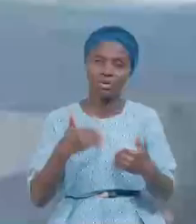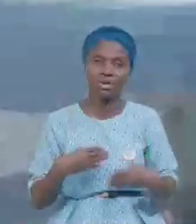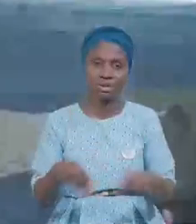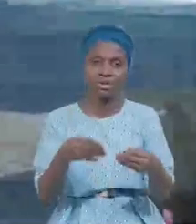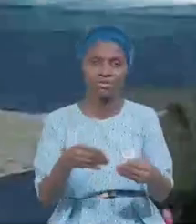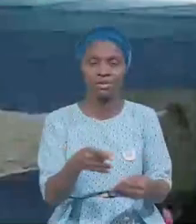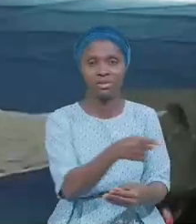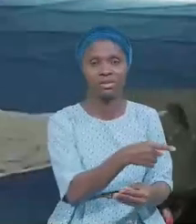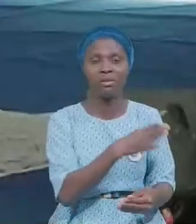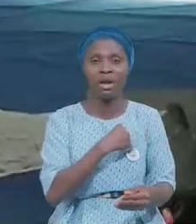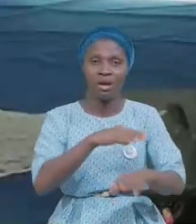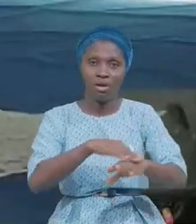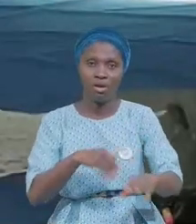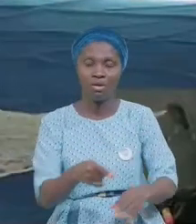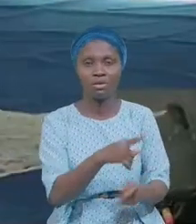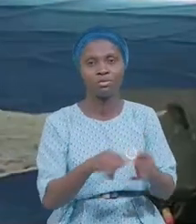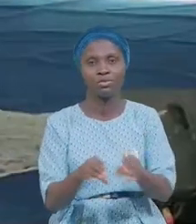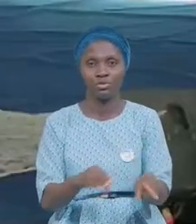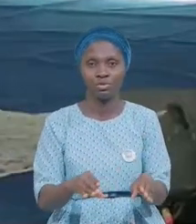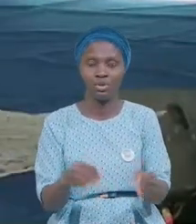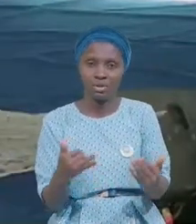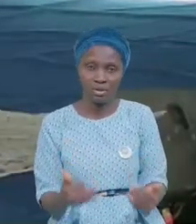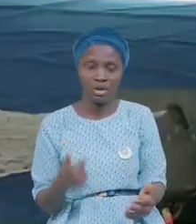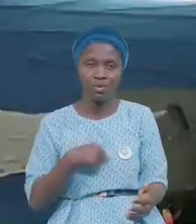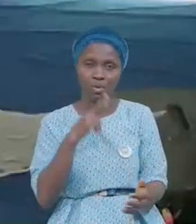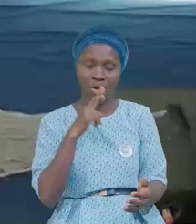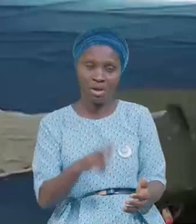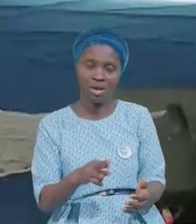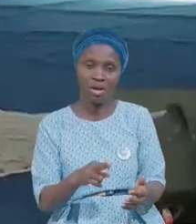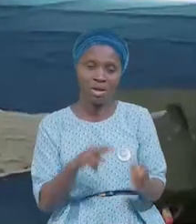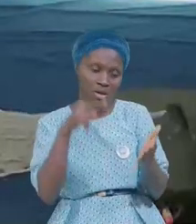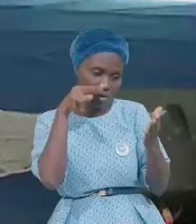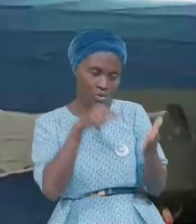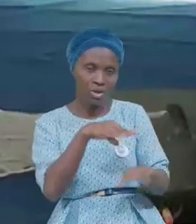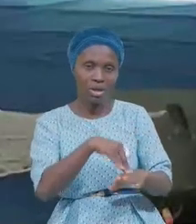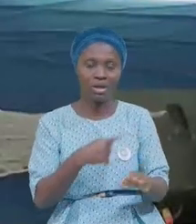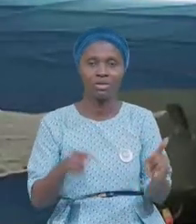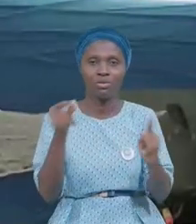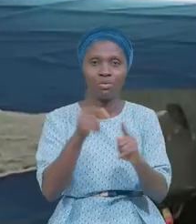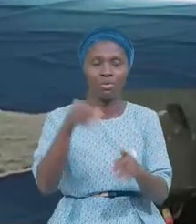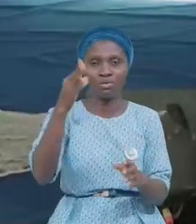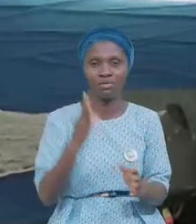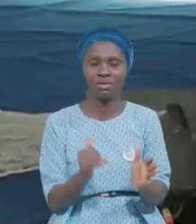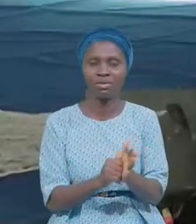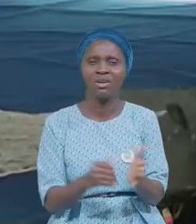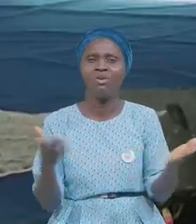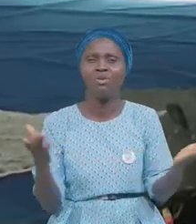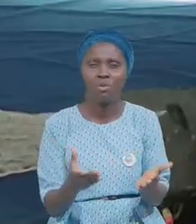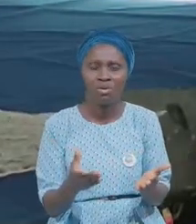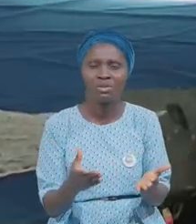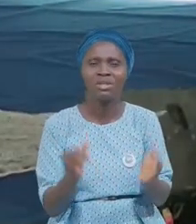Et maintenant donc nous pensons et nous considérons la parole de Dieu. Qu'est-ce qui peut m'amener à être un